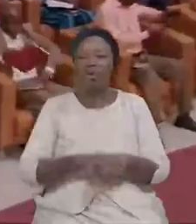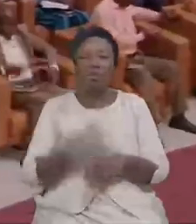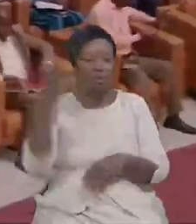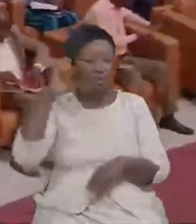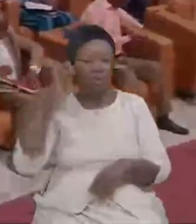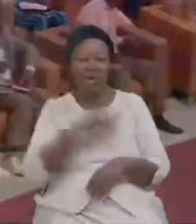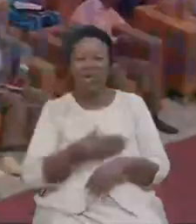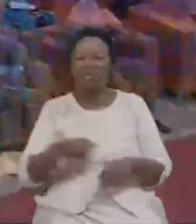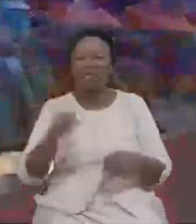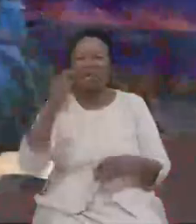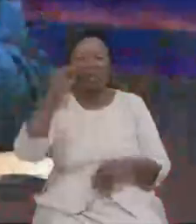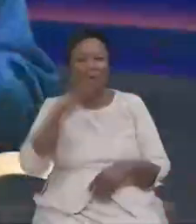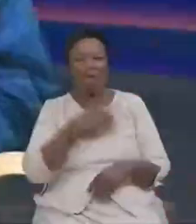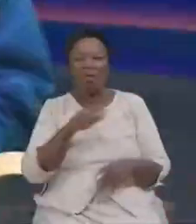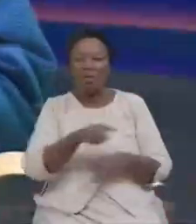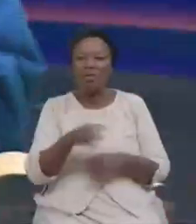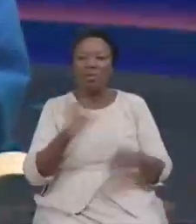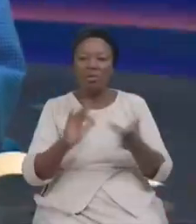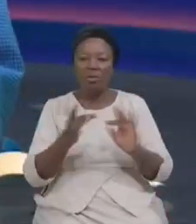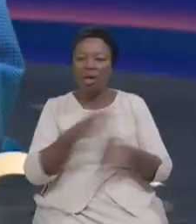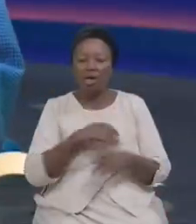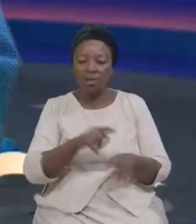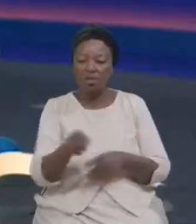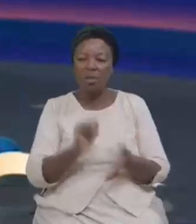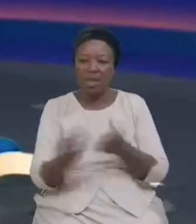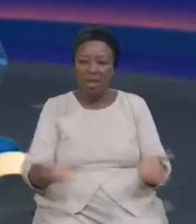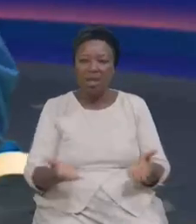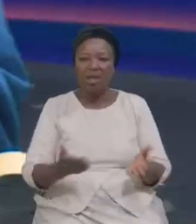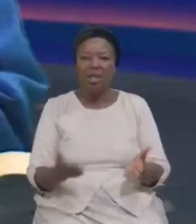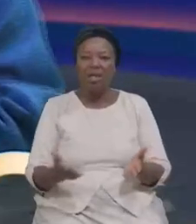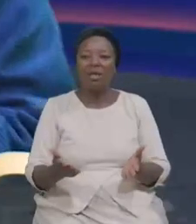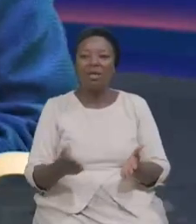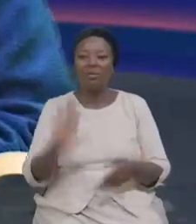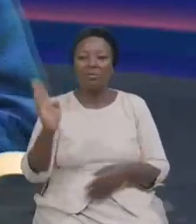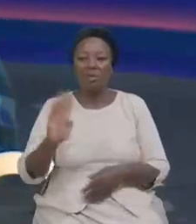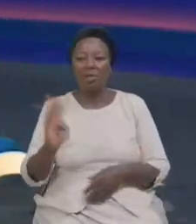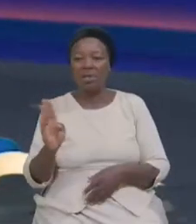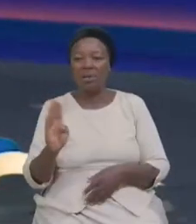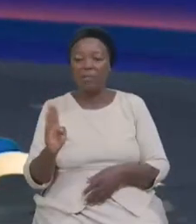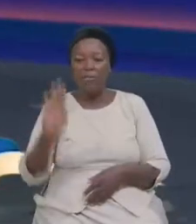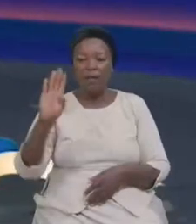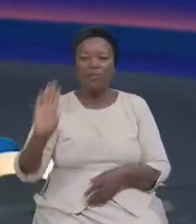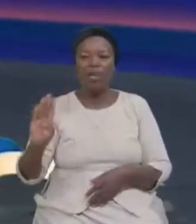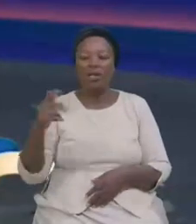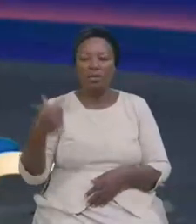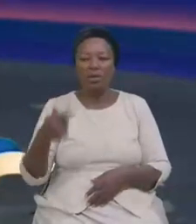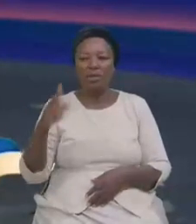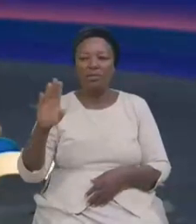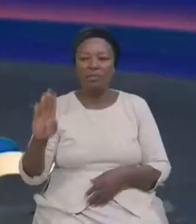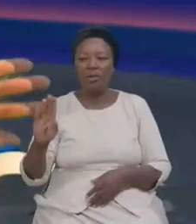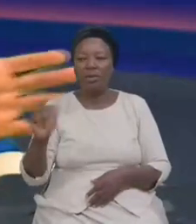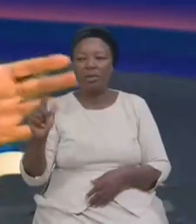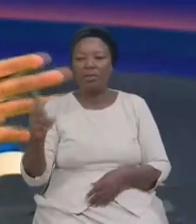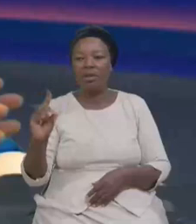ligne, et ceux qui sont au lieu principal ici à Gbagada, Lagos, je crois qu'aujourd'hui, il y aura une